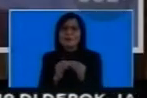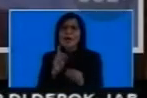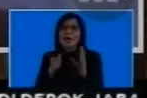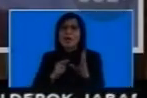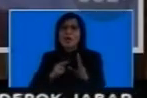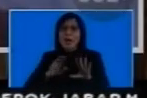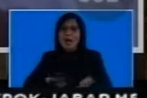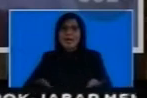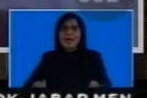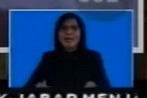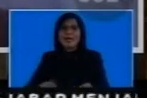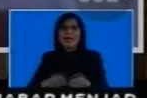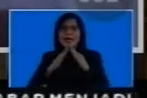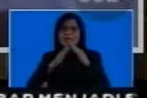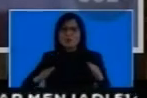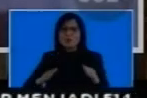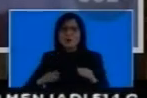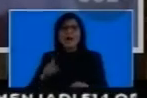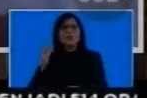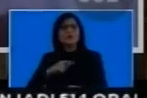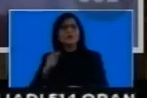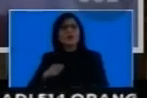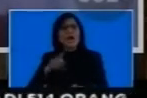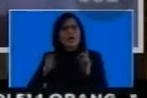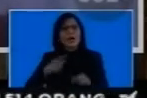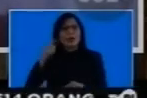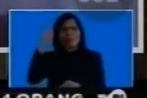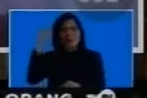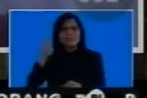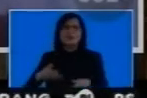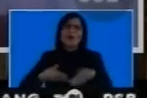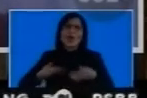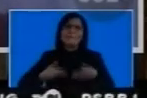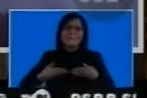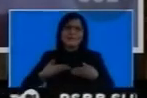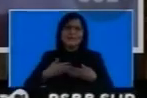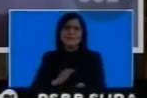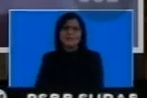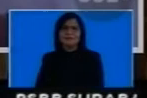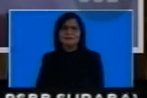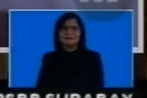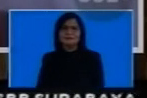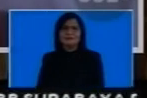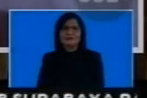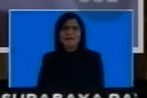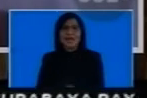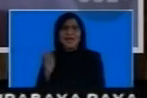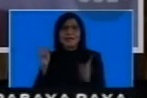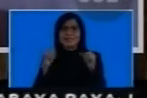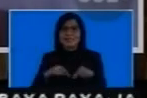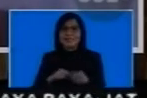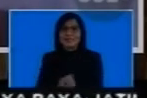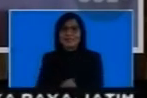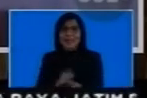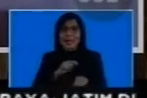membuat ketika anak-anak di rumah itu tidak terkesan mereka sedang belajar atau mengerjakan tugas. Jadi